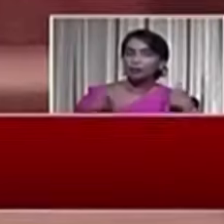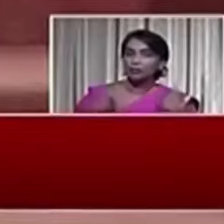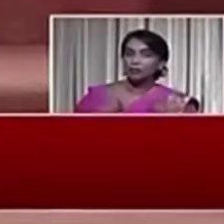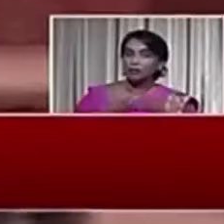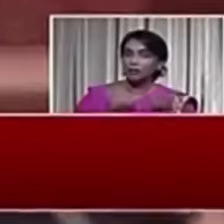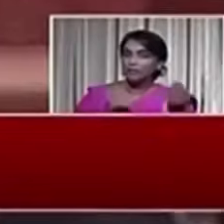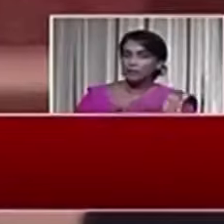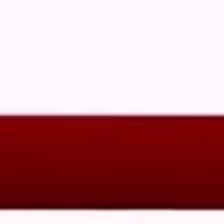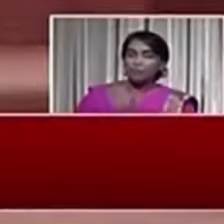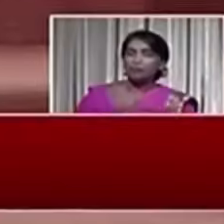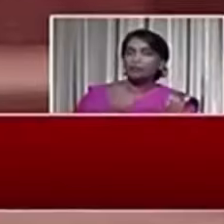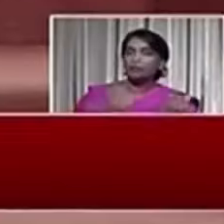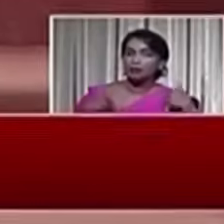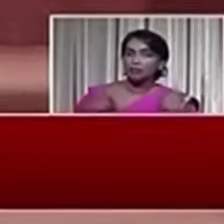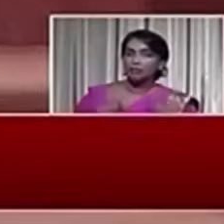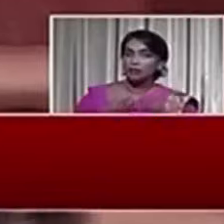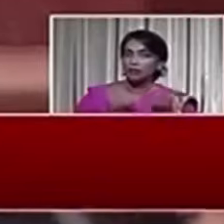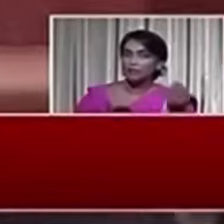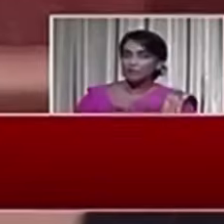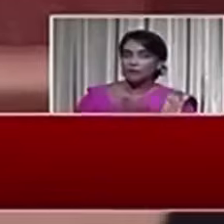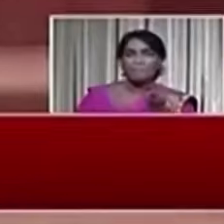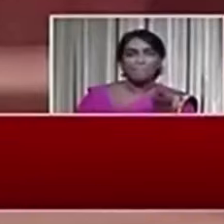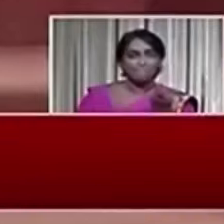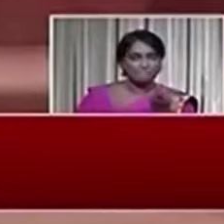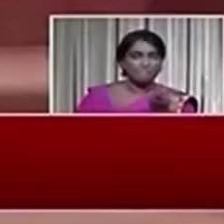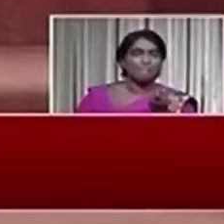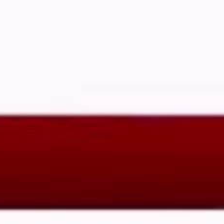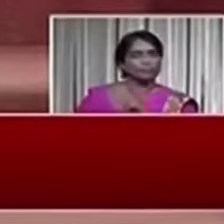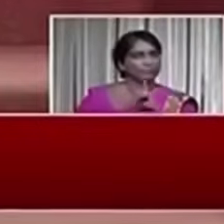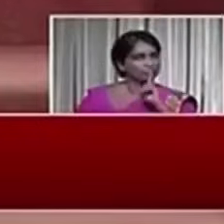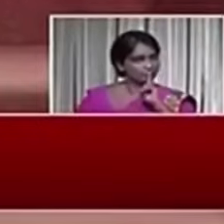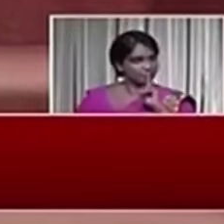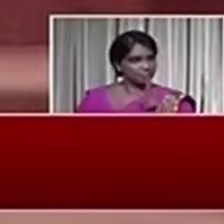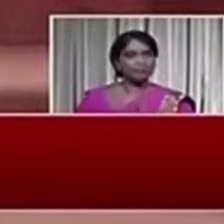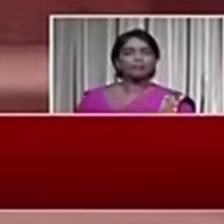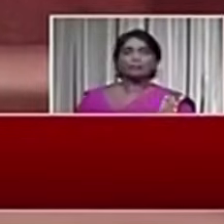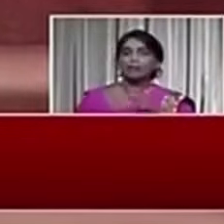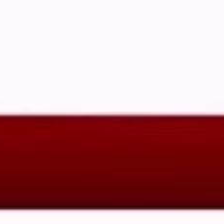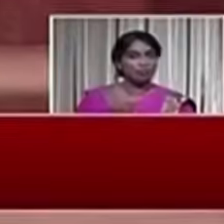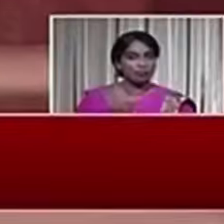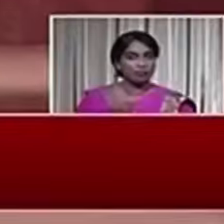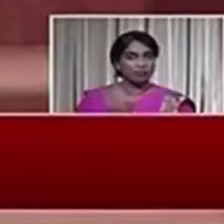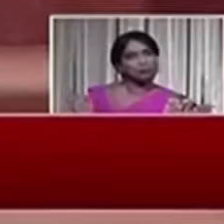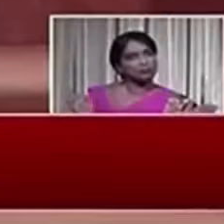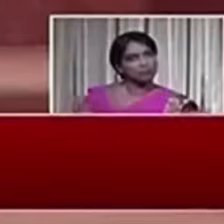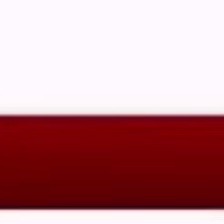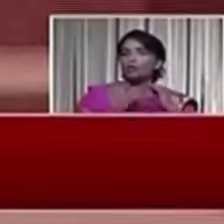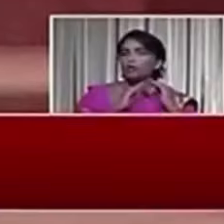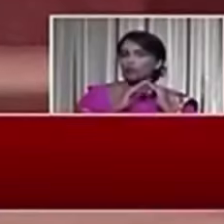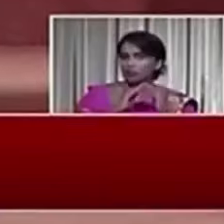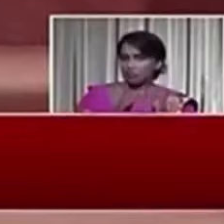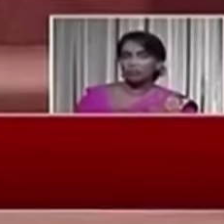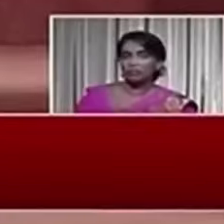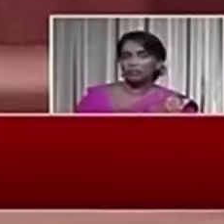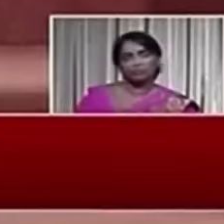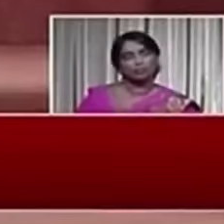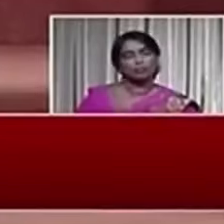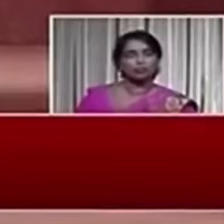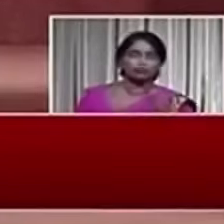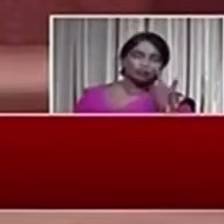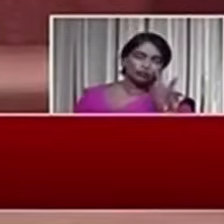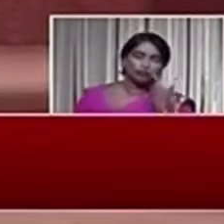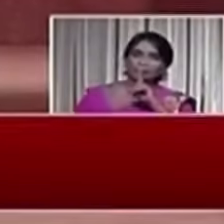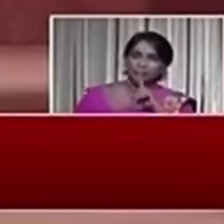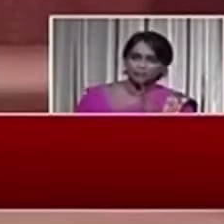Hospital ignored. A revelation by the former president in Parliament. පොළොන්නරුවේ වකුගඩු රෝහලේ මම ඉතාමත්